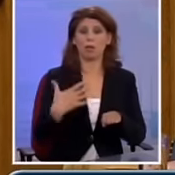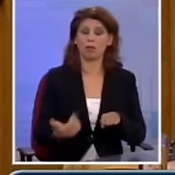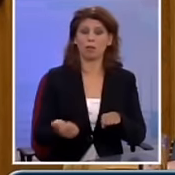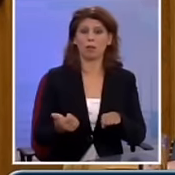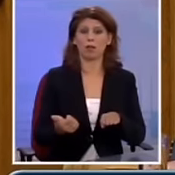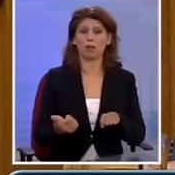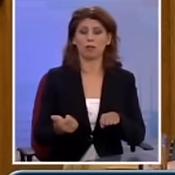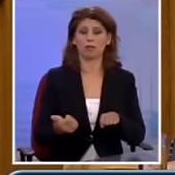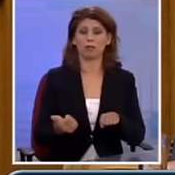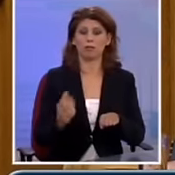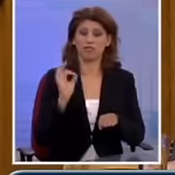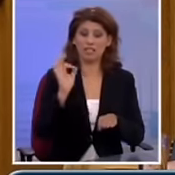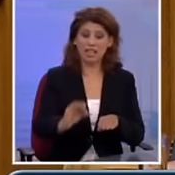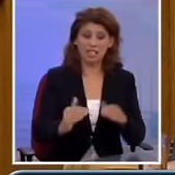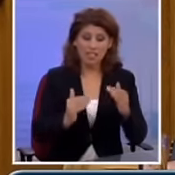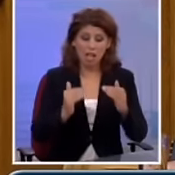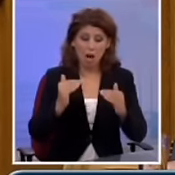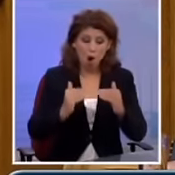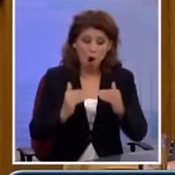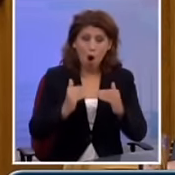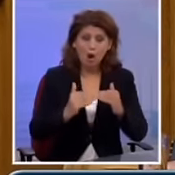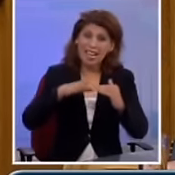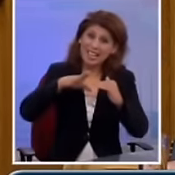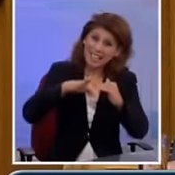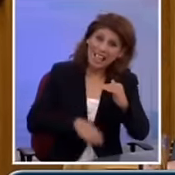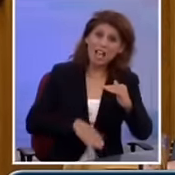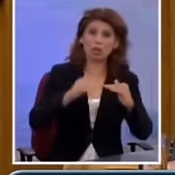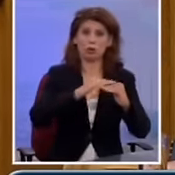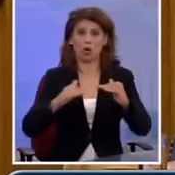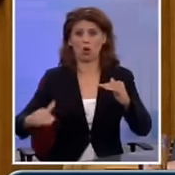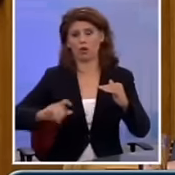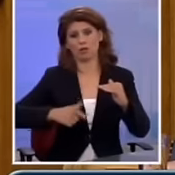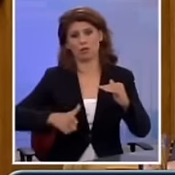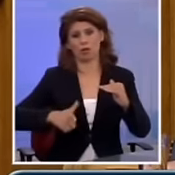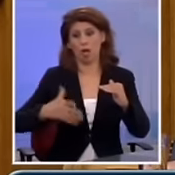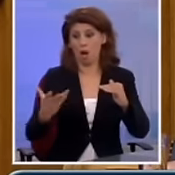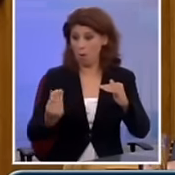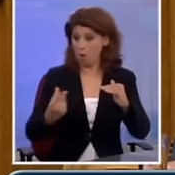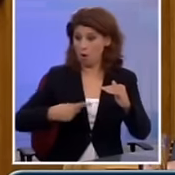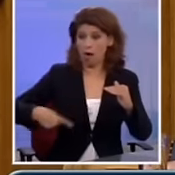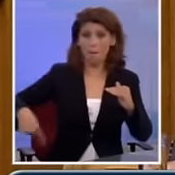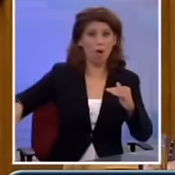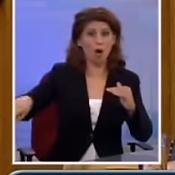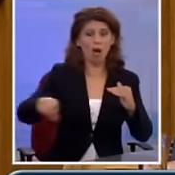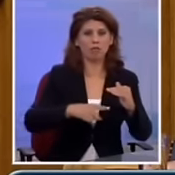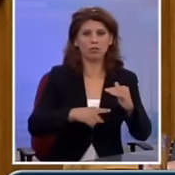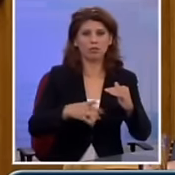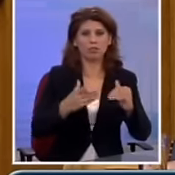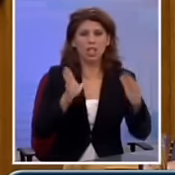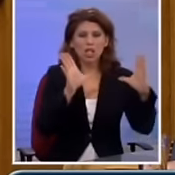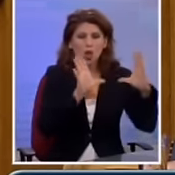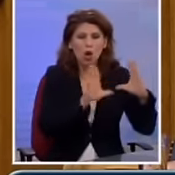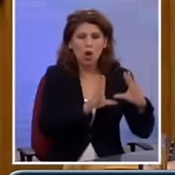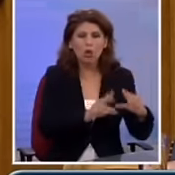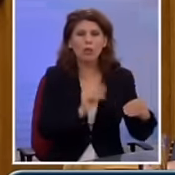εξωθηθεί στα όρια ή και κάτω από τα όρια της φτώχειας και που πολλοί εξ αυτών ζουν στη σκιερή πλευρά,